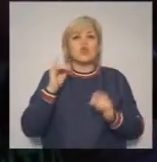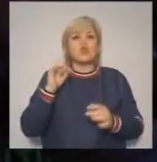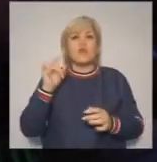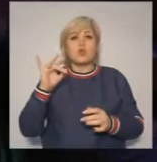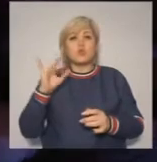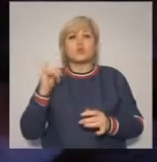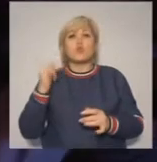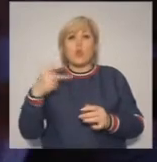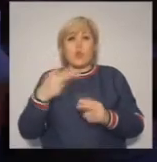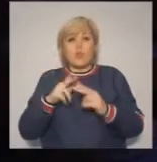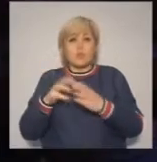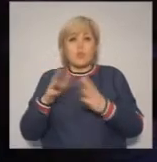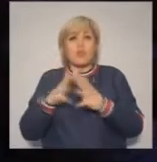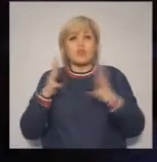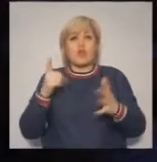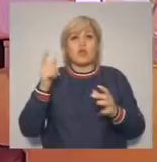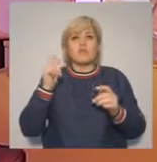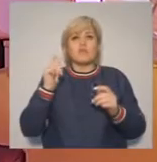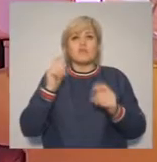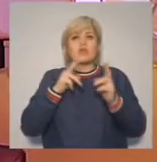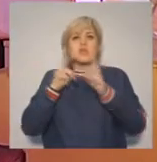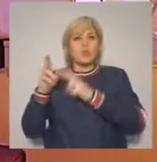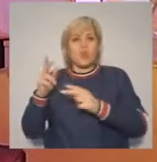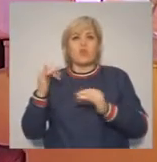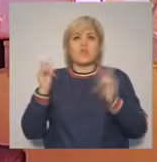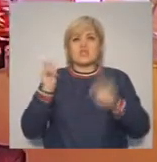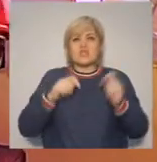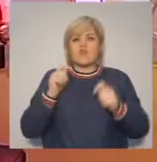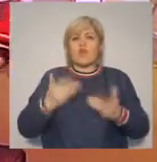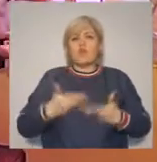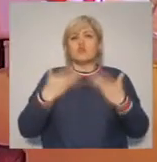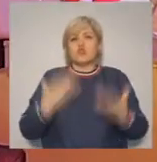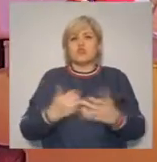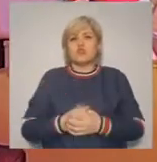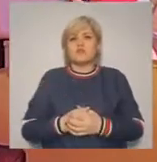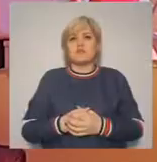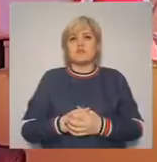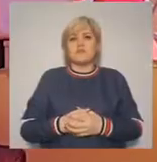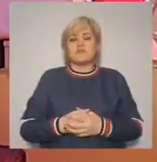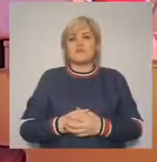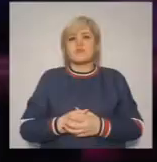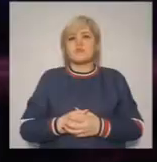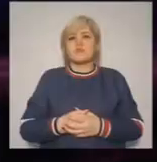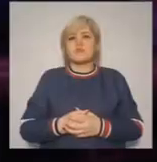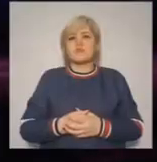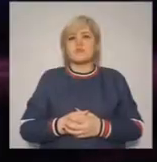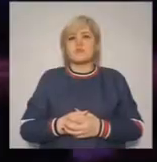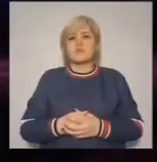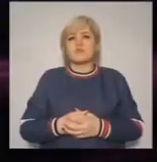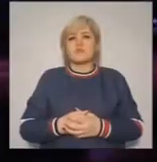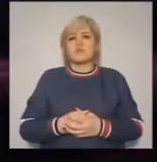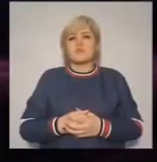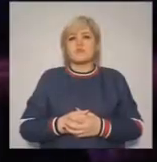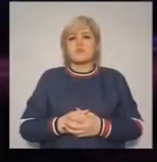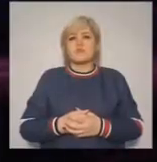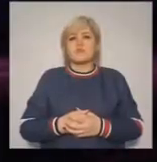труппы большая гастрольная и фестивальная жизнь. Спектакль «Гуси-лебеди» с успехом прошел на 8-м окружном театральном фестивале «Белое